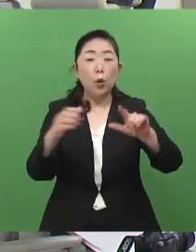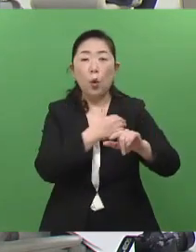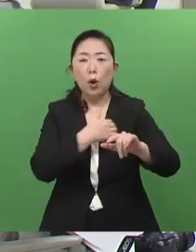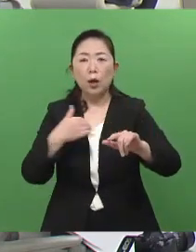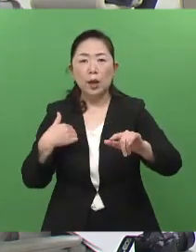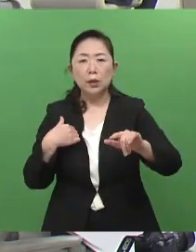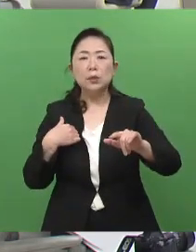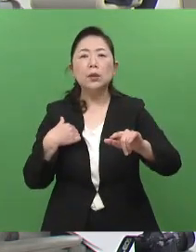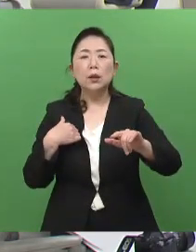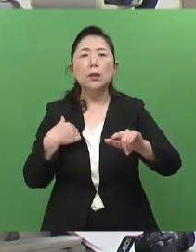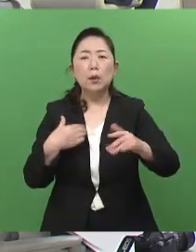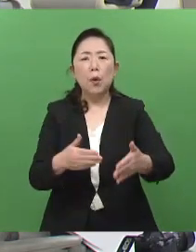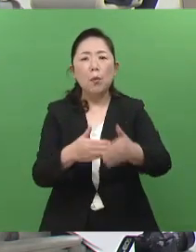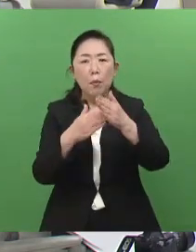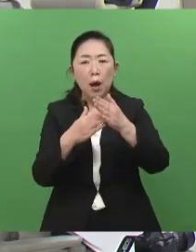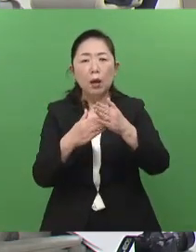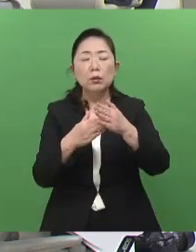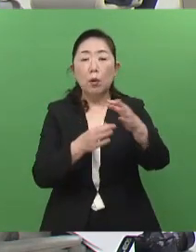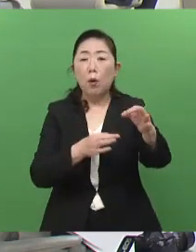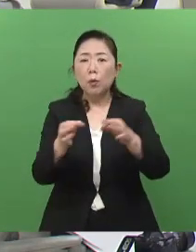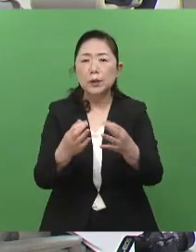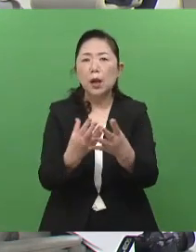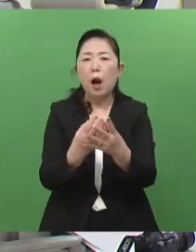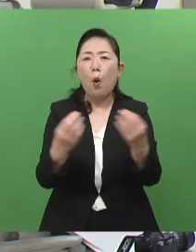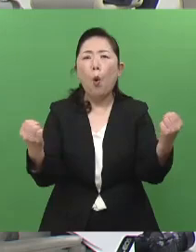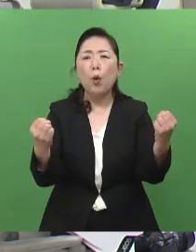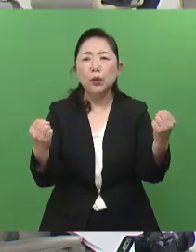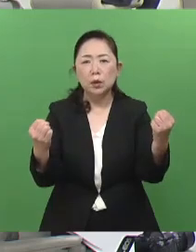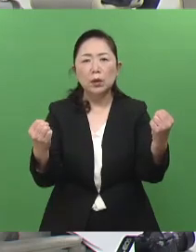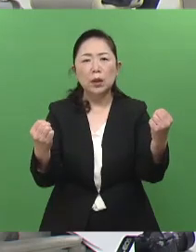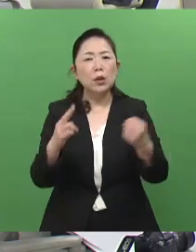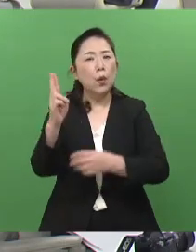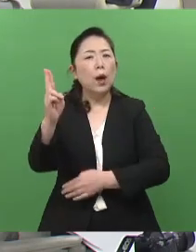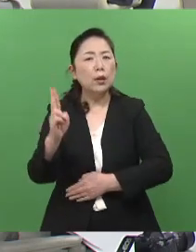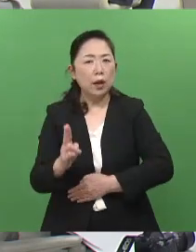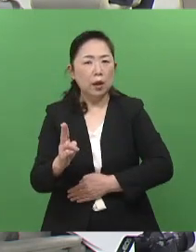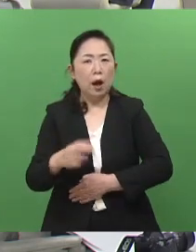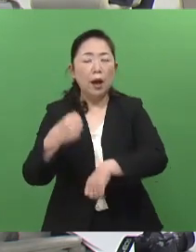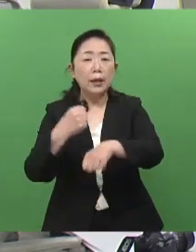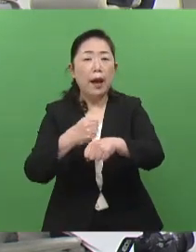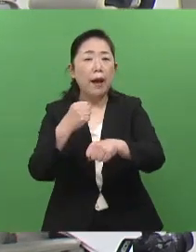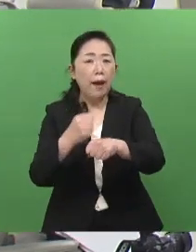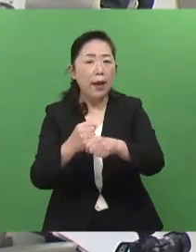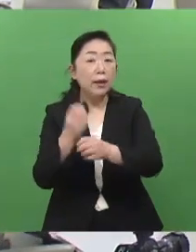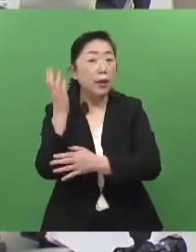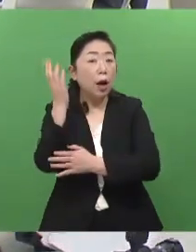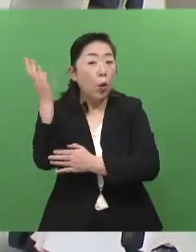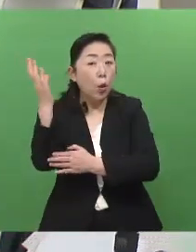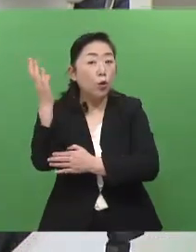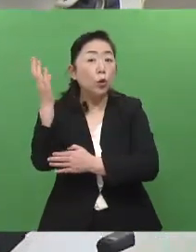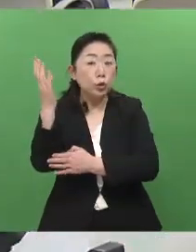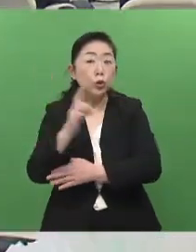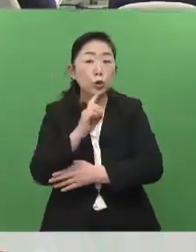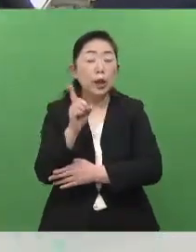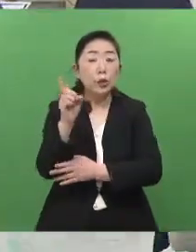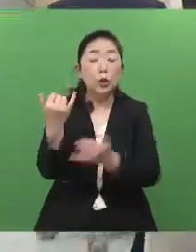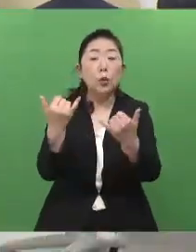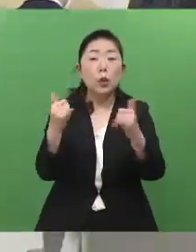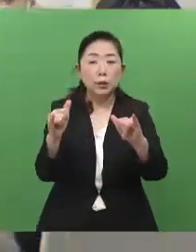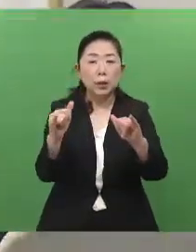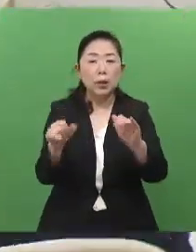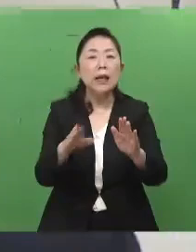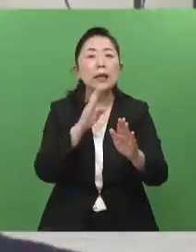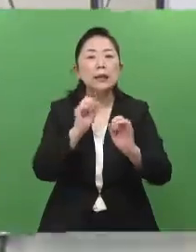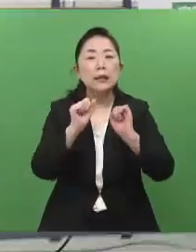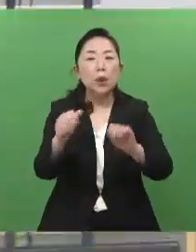多く、実態把握の段階で、高いハードルがあるのではないかと指摘されています。今回の要請 の実効性を上げるためにですね、どのように